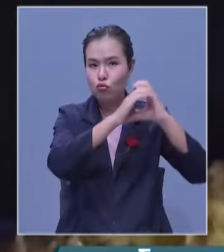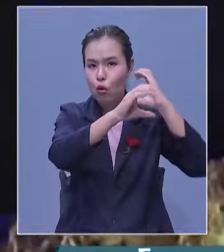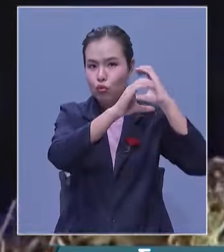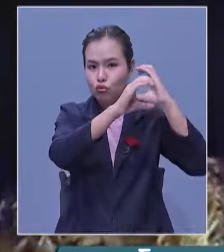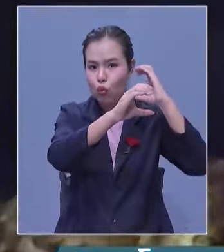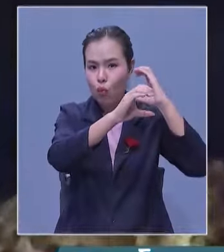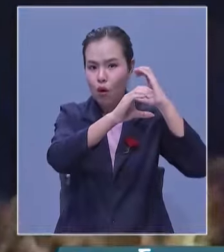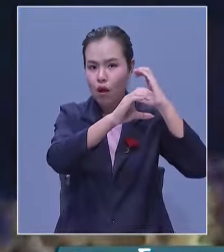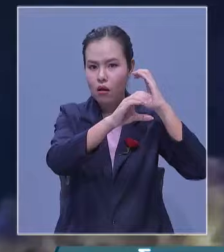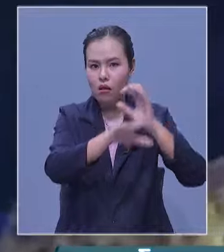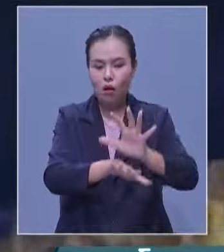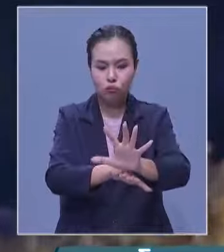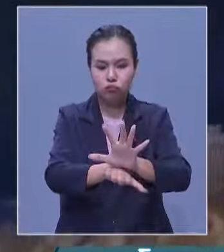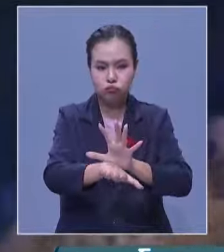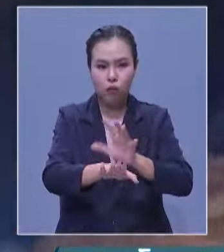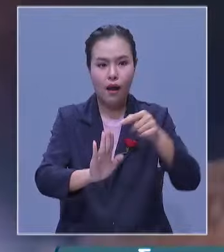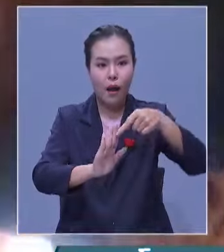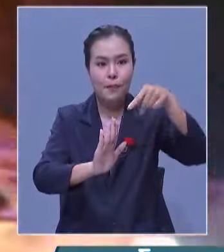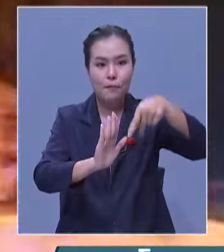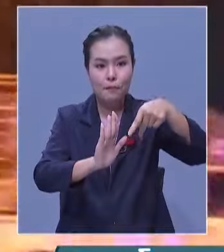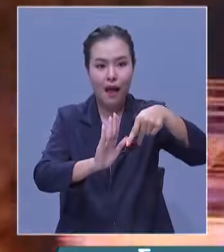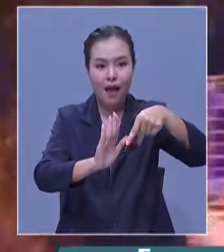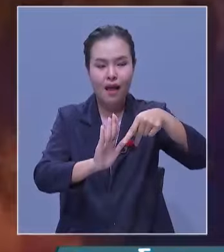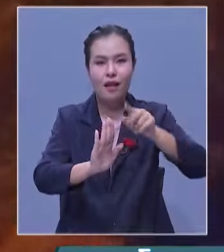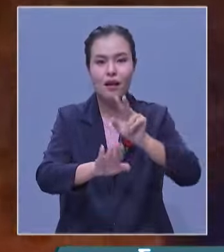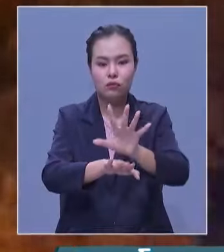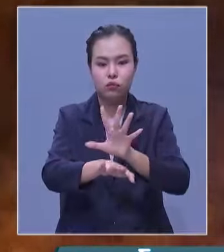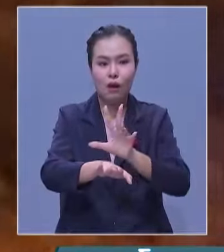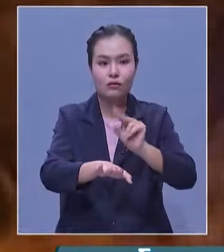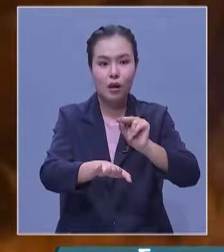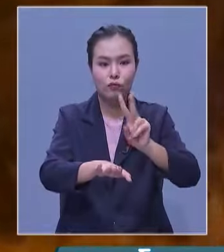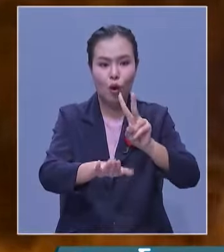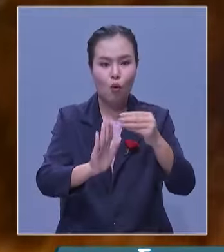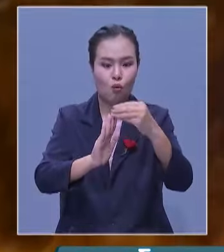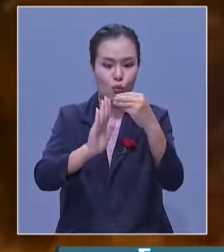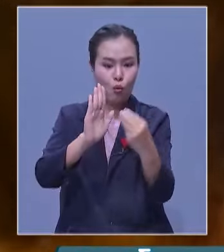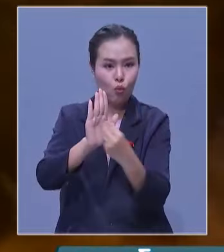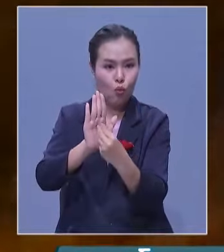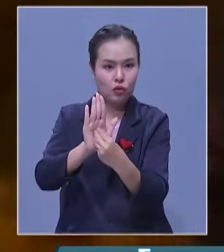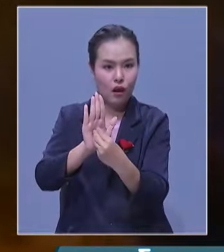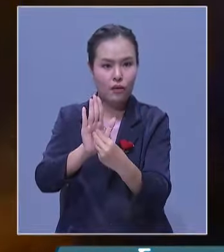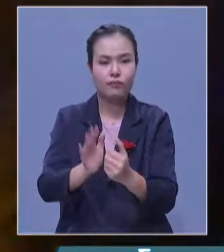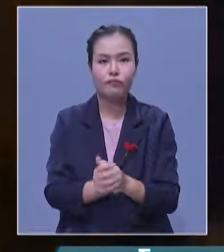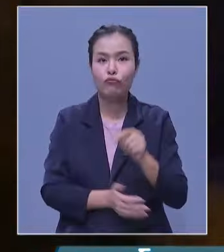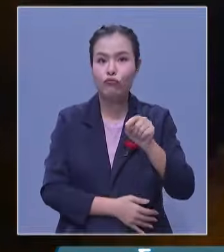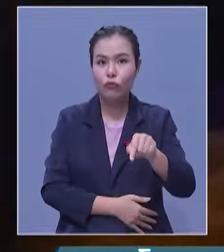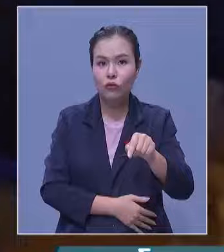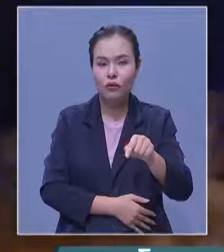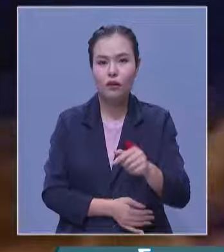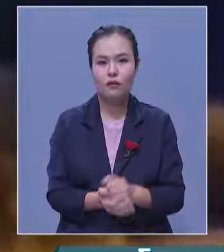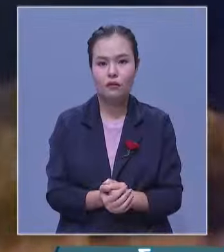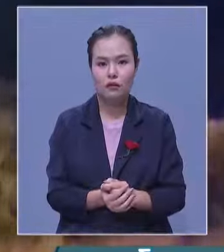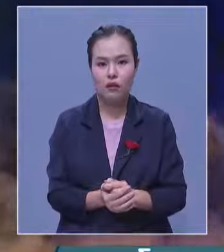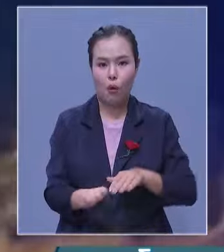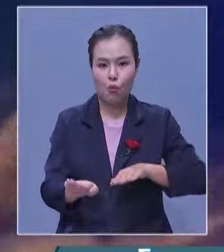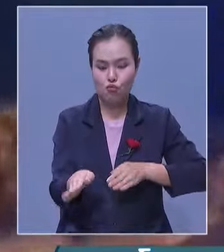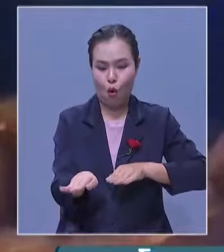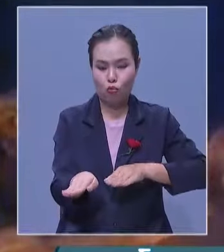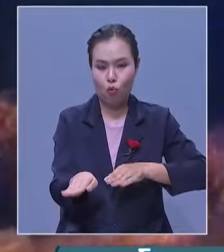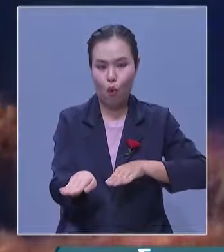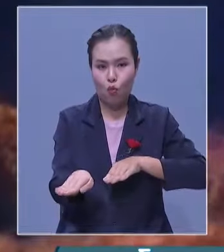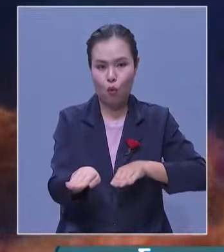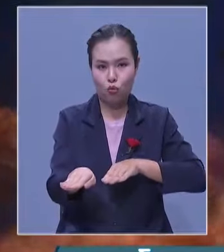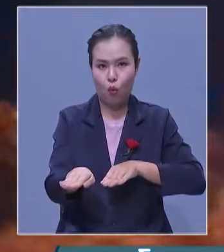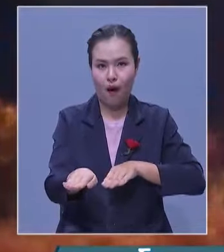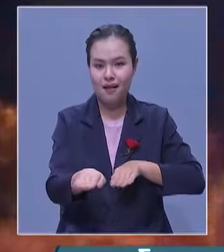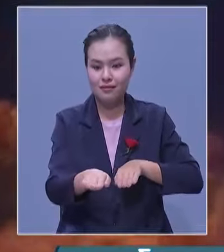รับผู้โดยสารมาจากจังหวัดแพร่32คนปลายทางไปกรุงเทพพอมาถึงที่เกิดเหตุนะครับรถบรรทุกพ่วงที่ขับอยู่เล